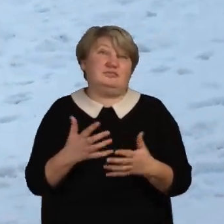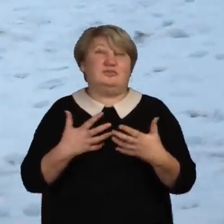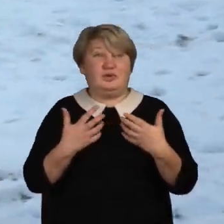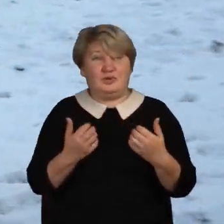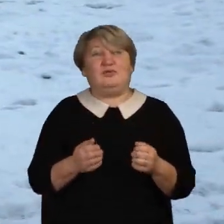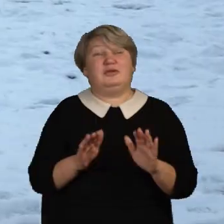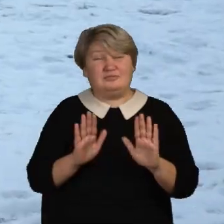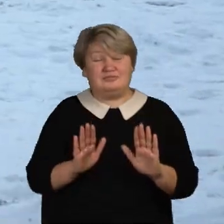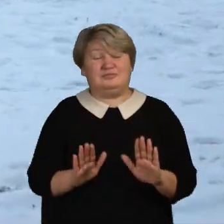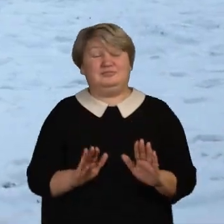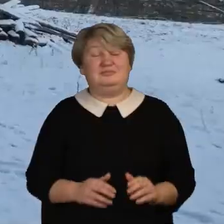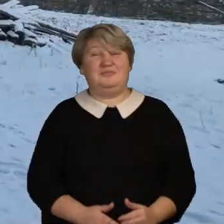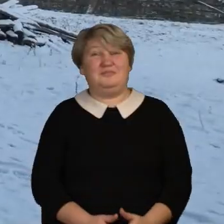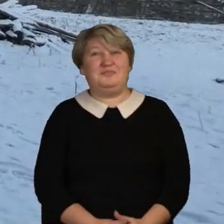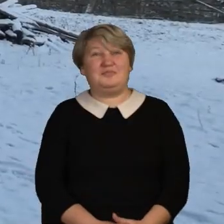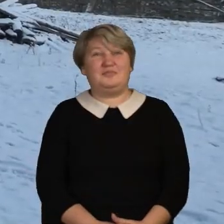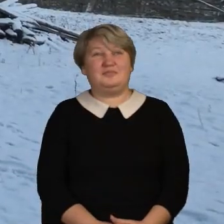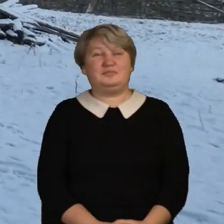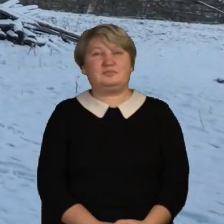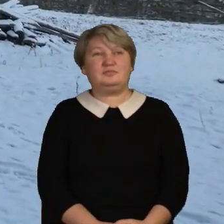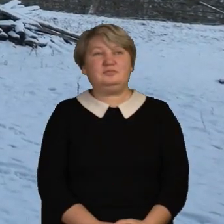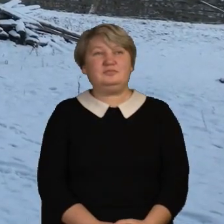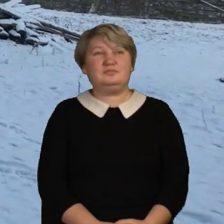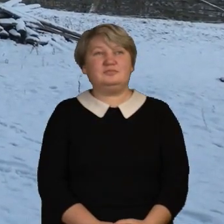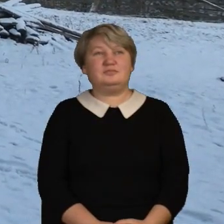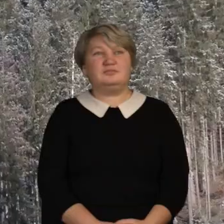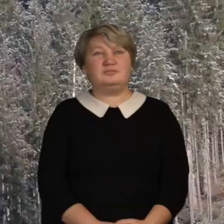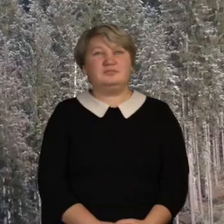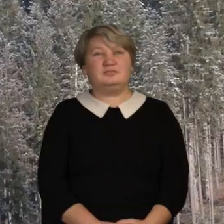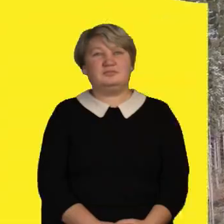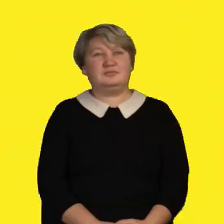Степан Пенкалюк, Назарій Гук, Суспільне новини, Івано-Франківщина.